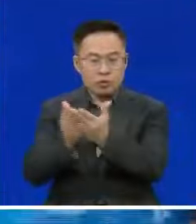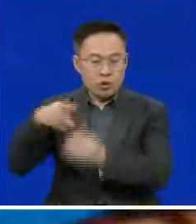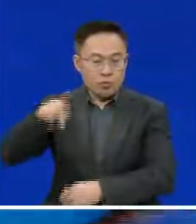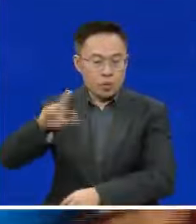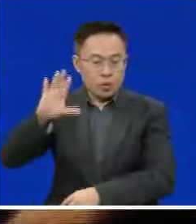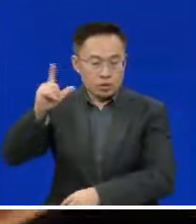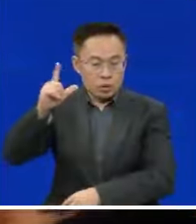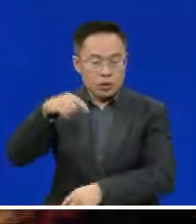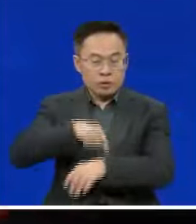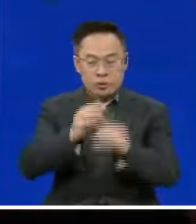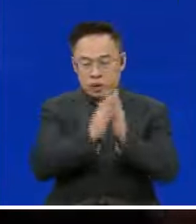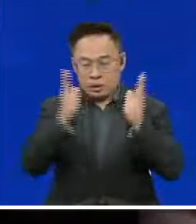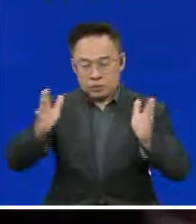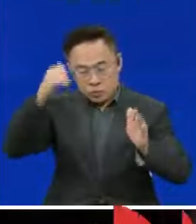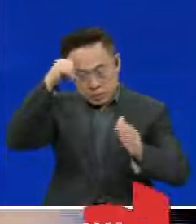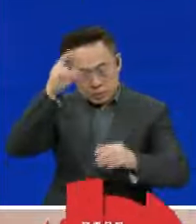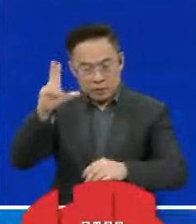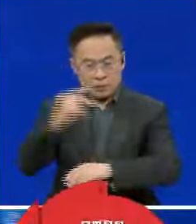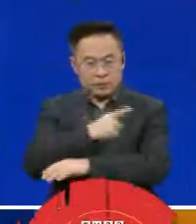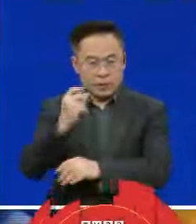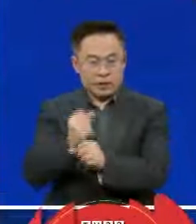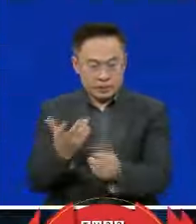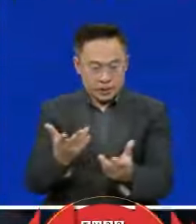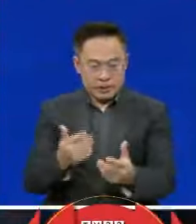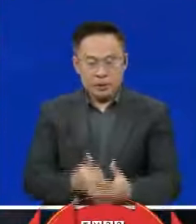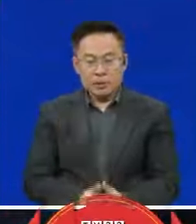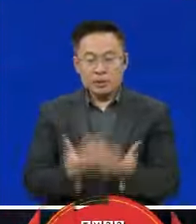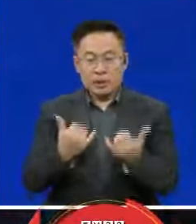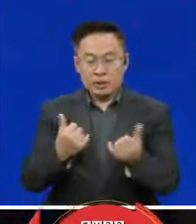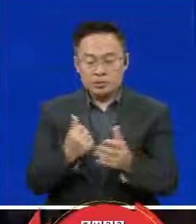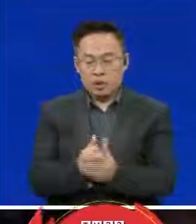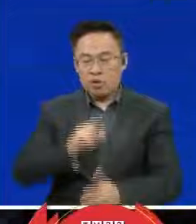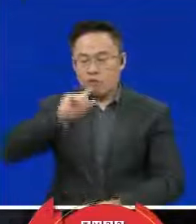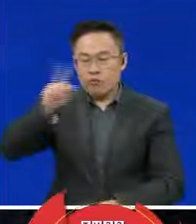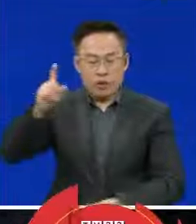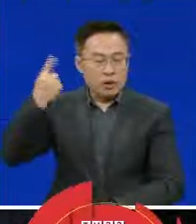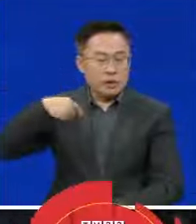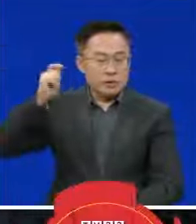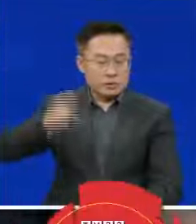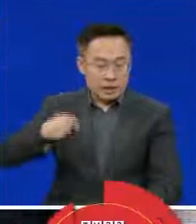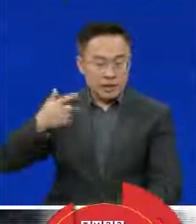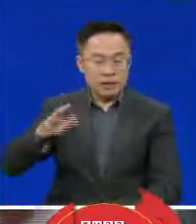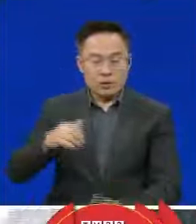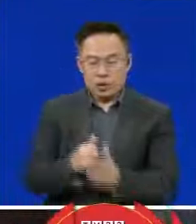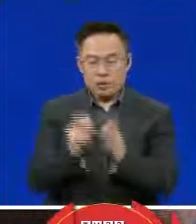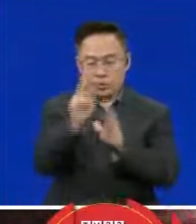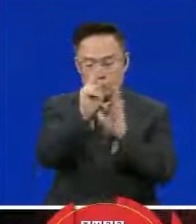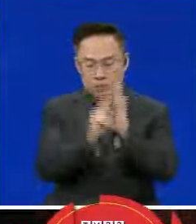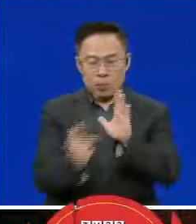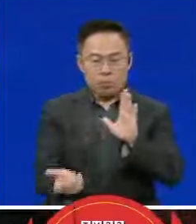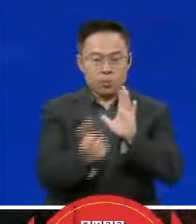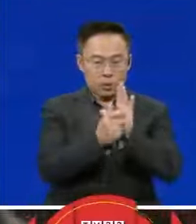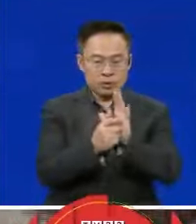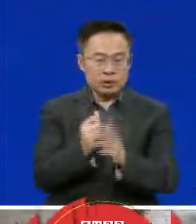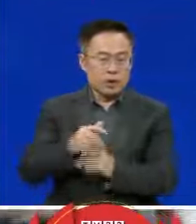ายใน30วันยังพอมีเวลาเนี่ยนะครับแต่เรื่องนี้มันมีการแจ้งข้อกล่าวหาไว้แล้วแล้วเหมือนมันจะมีข้อกฎหมายด้วยที่ไปรับที่ปป